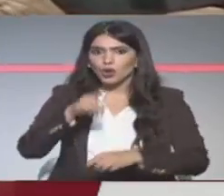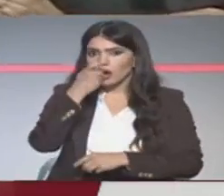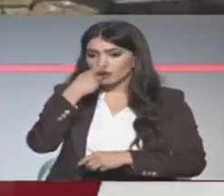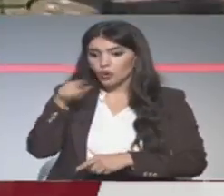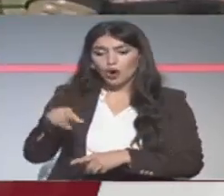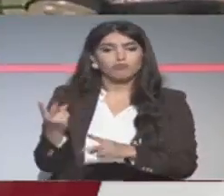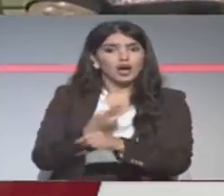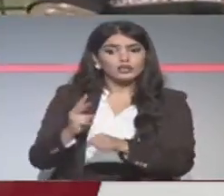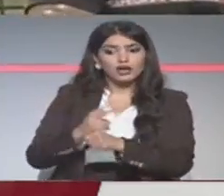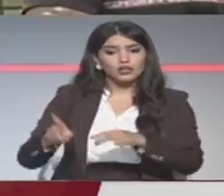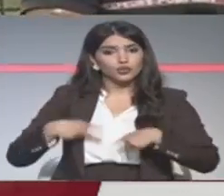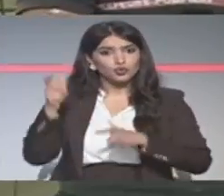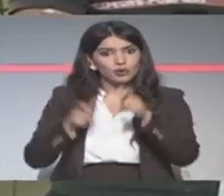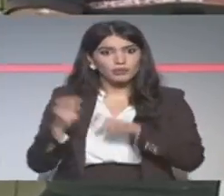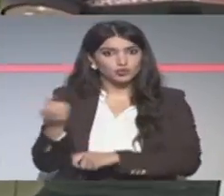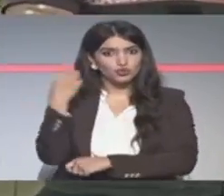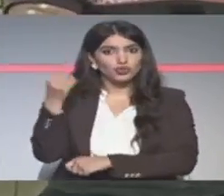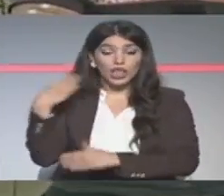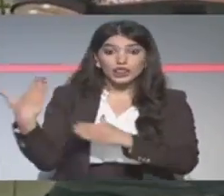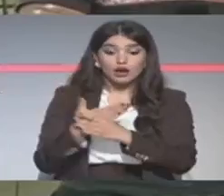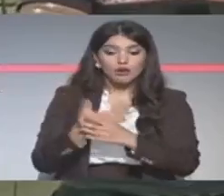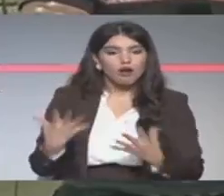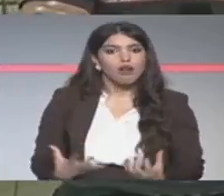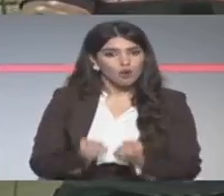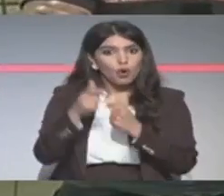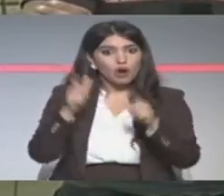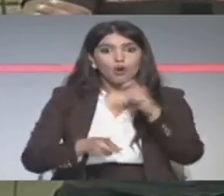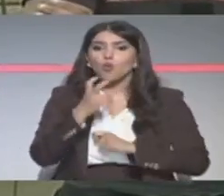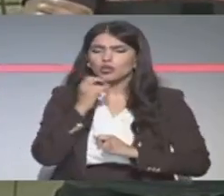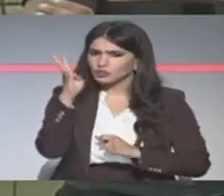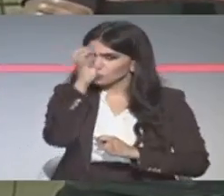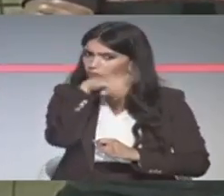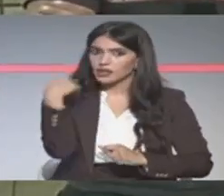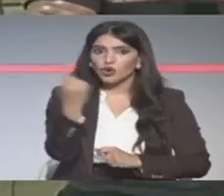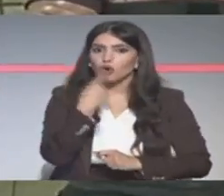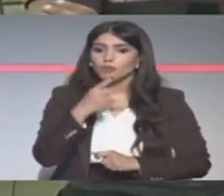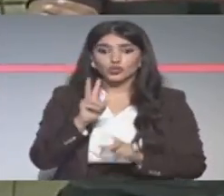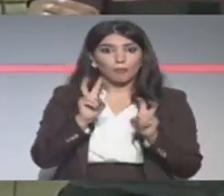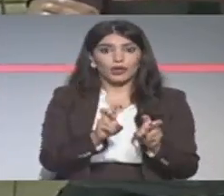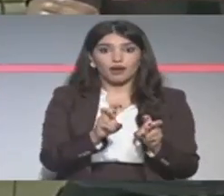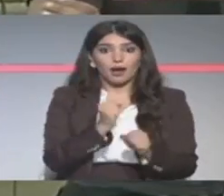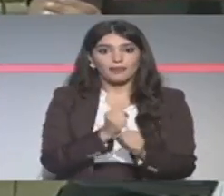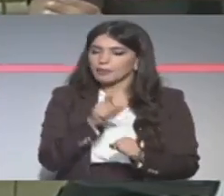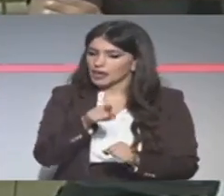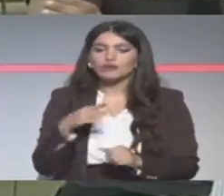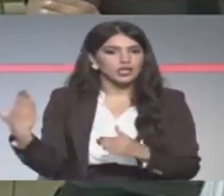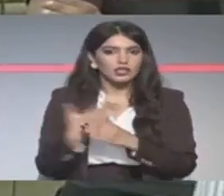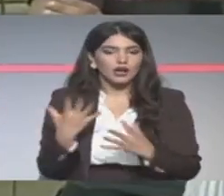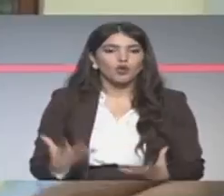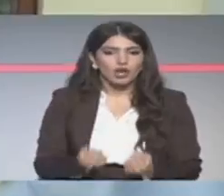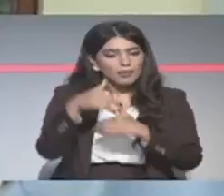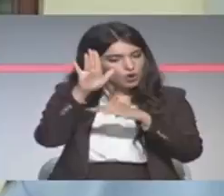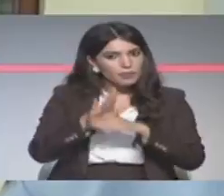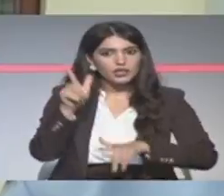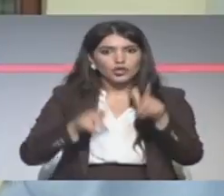الحماية المدنية، ولكن تدخلات لإسعاف المواطنين بالرغم الصعوبات الكل هذه رانا مانيش باش نوقفوها وباش نقوموا بدورنا من أجل حماية